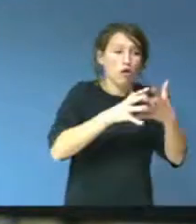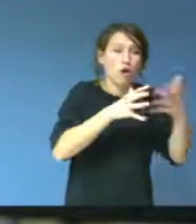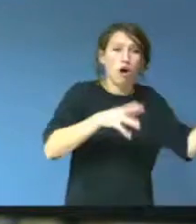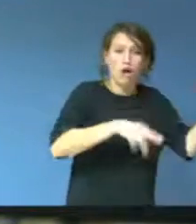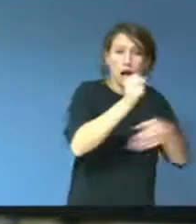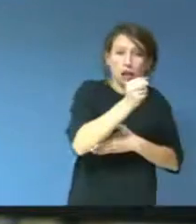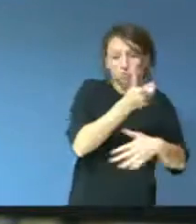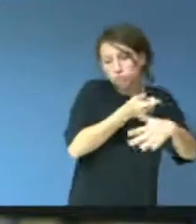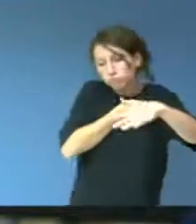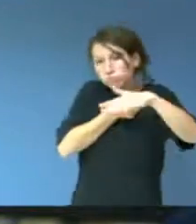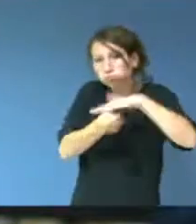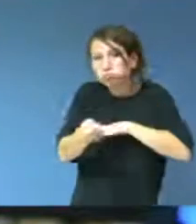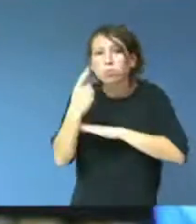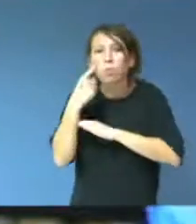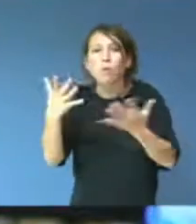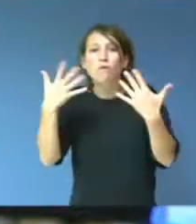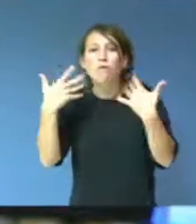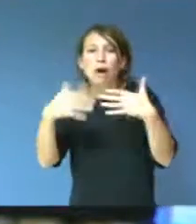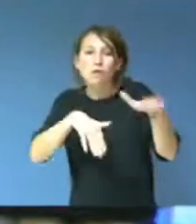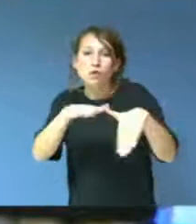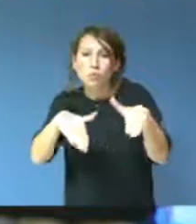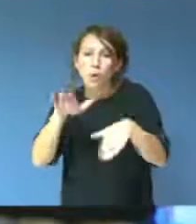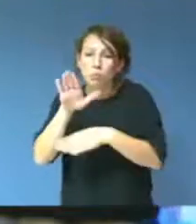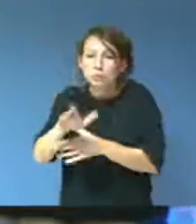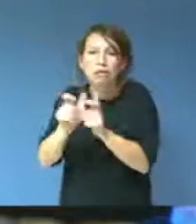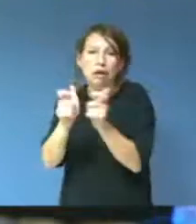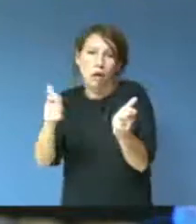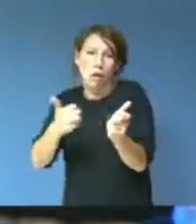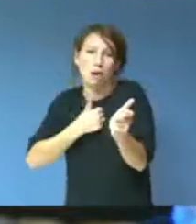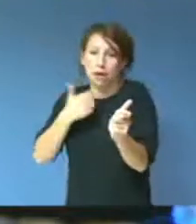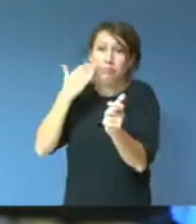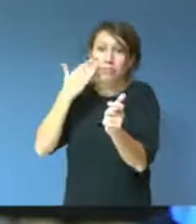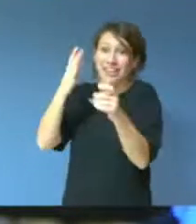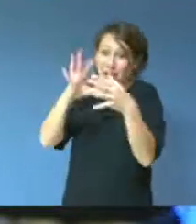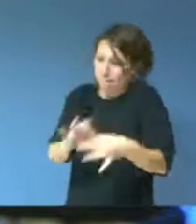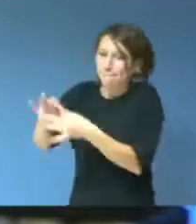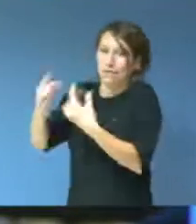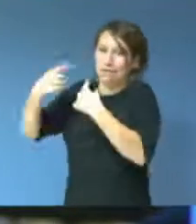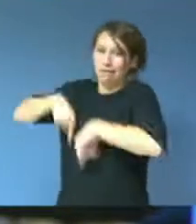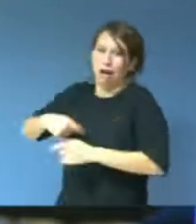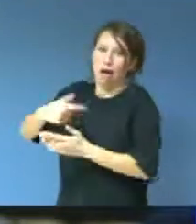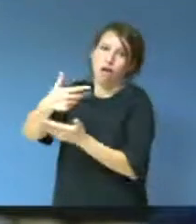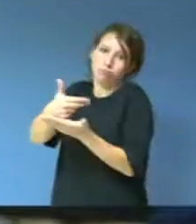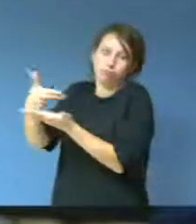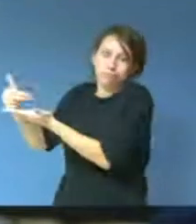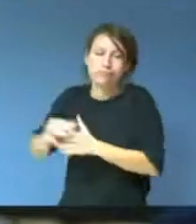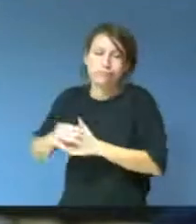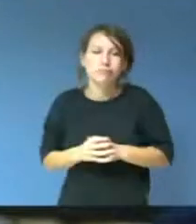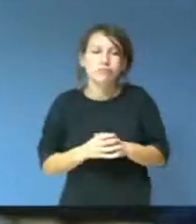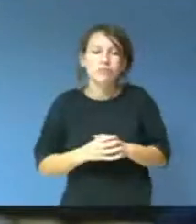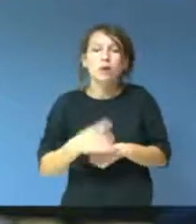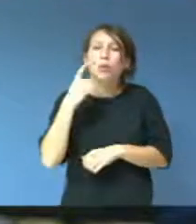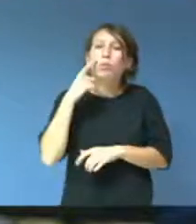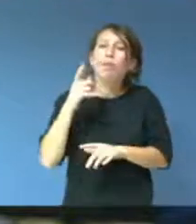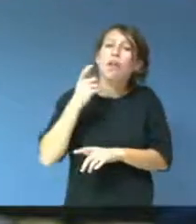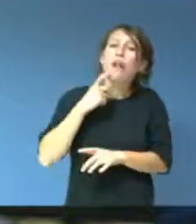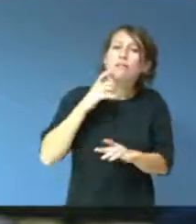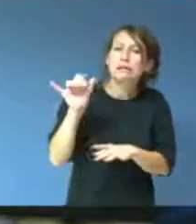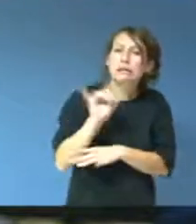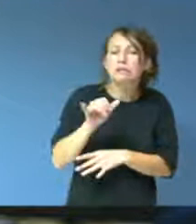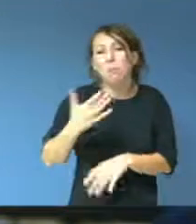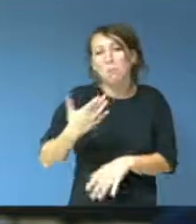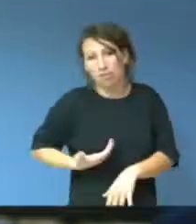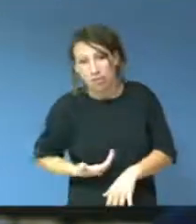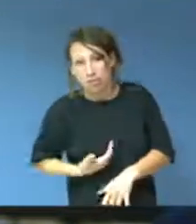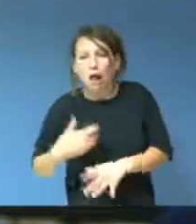frais de fonctionnement des écoles privées sous contrat d'association avec l'État. Cette participation pour les élèves de maternelle et d'élémentaire